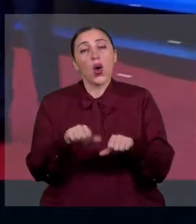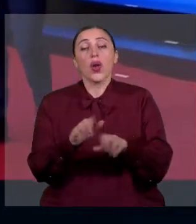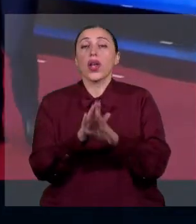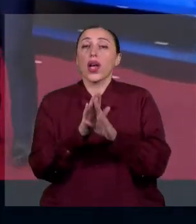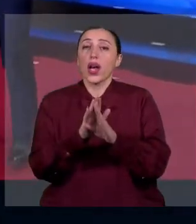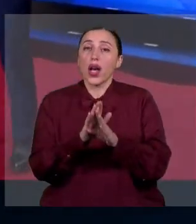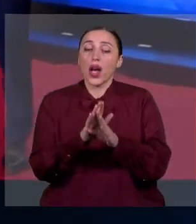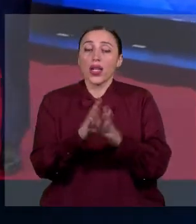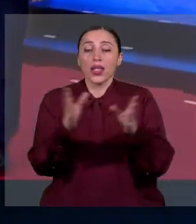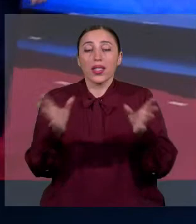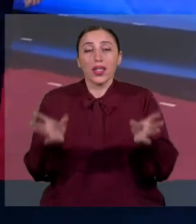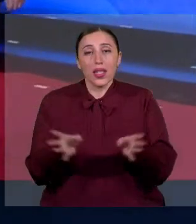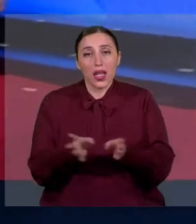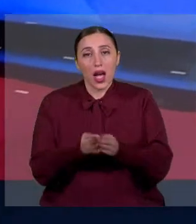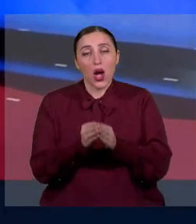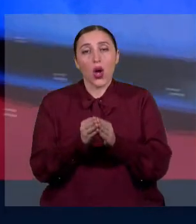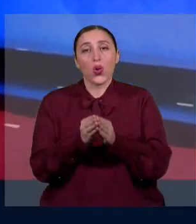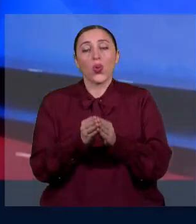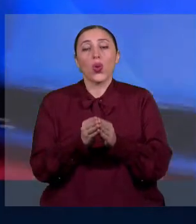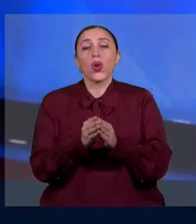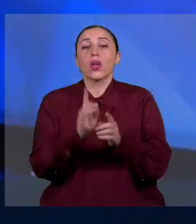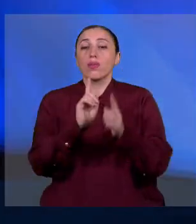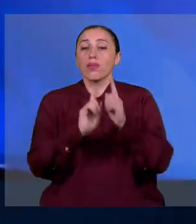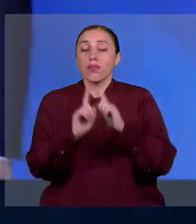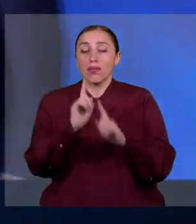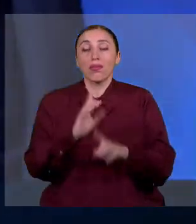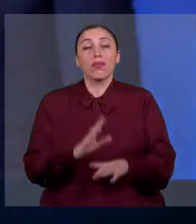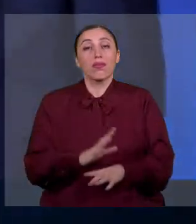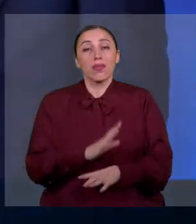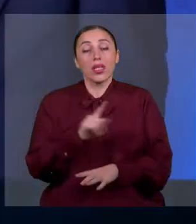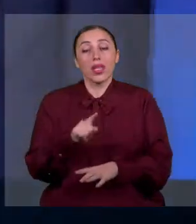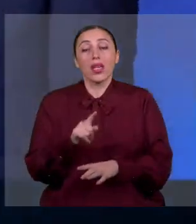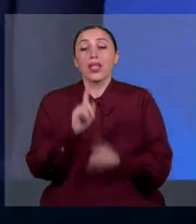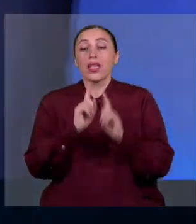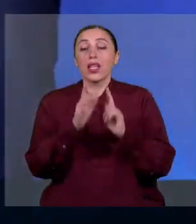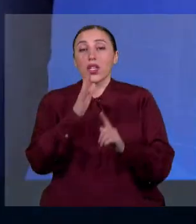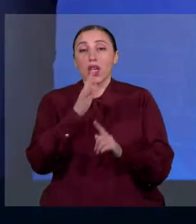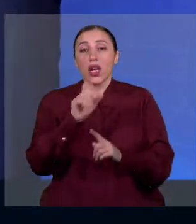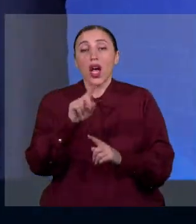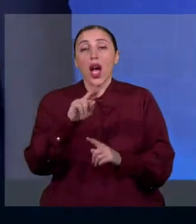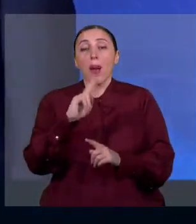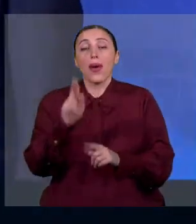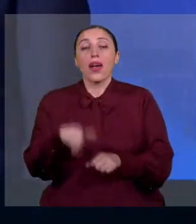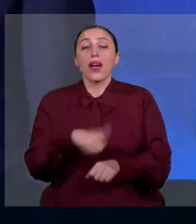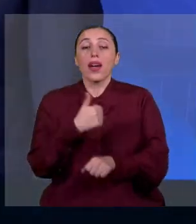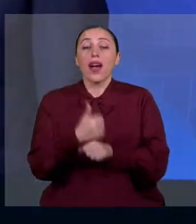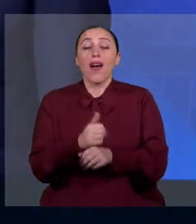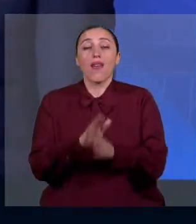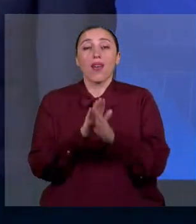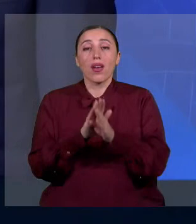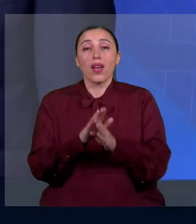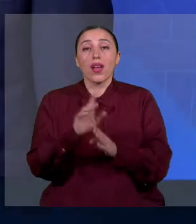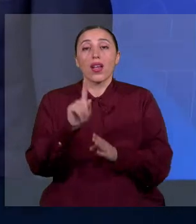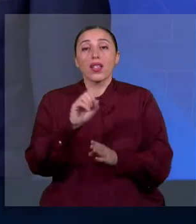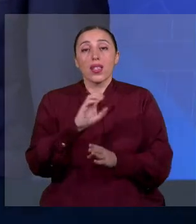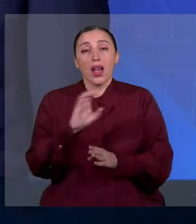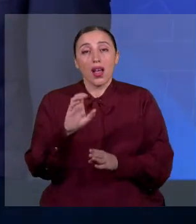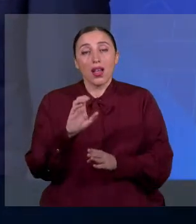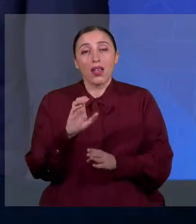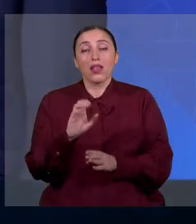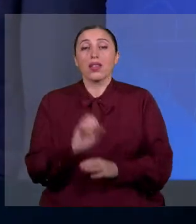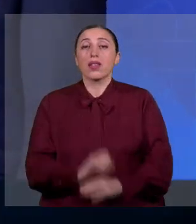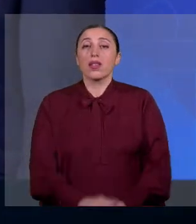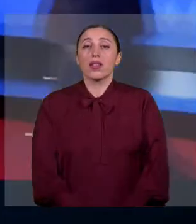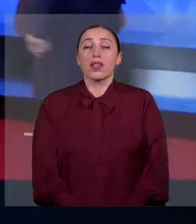քարտուղարների ընդհանուր նիստը, որի ընթացքում ՀԱՊ գլխավոր քարտուղար Ստանիսլավ Զասը